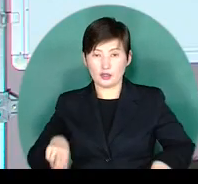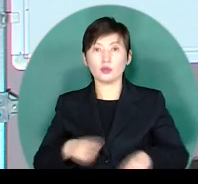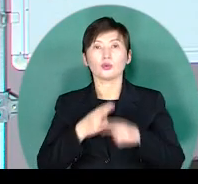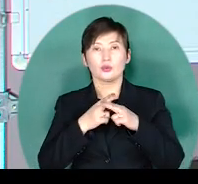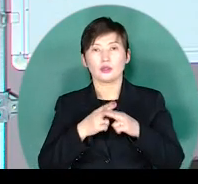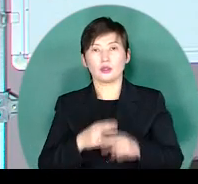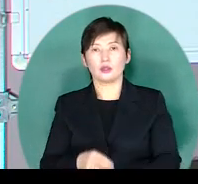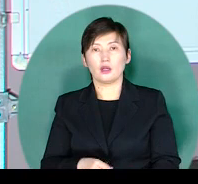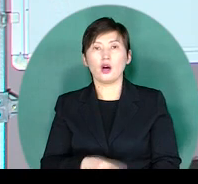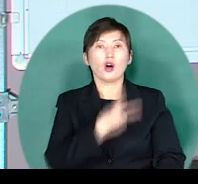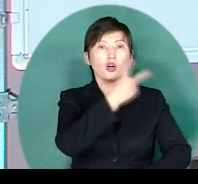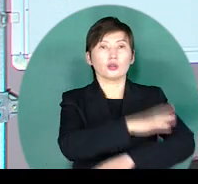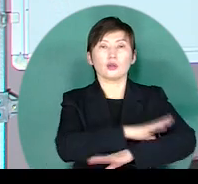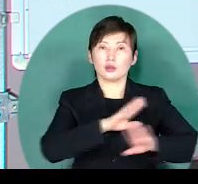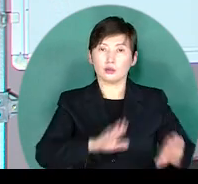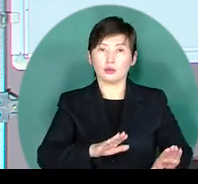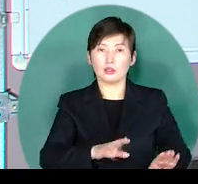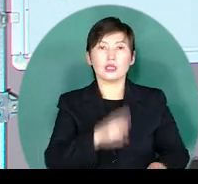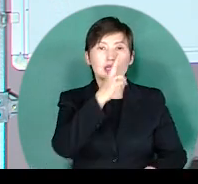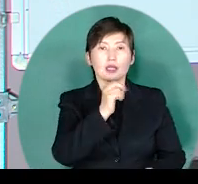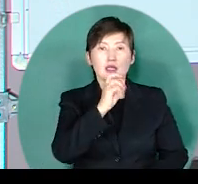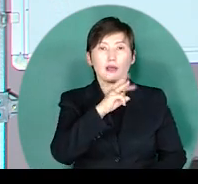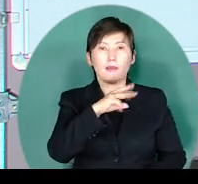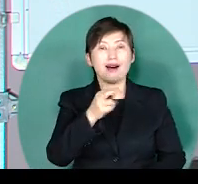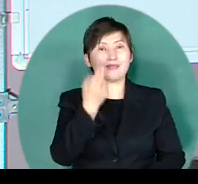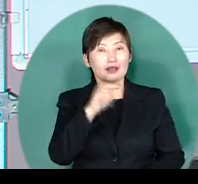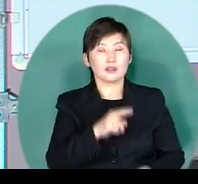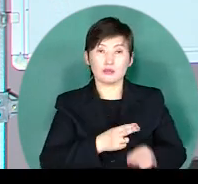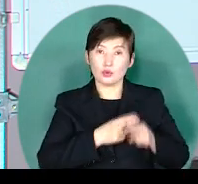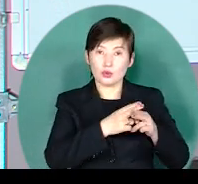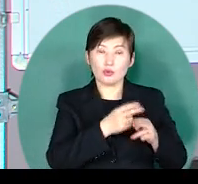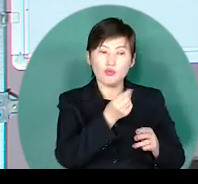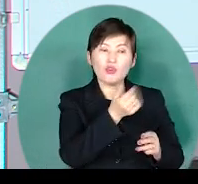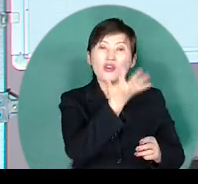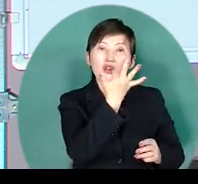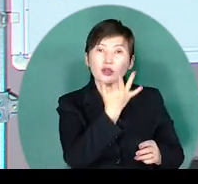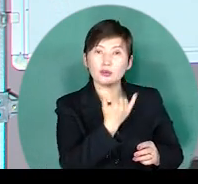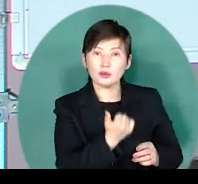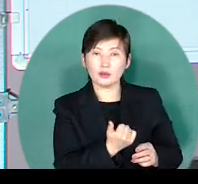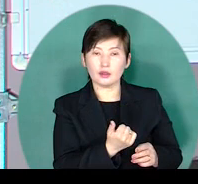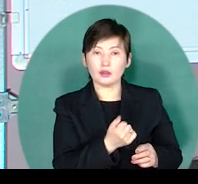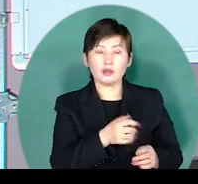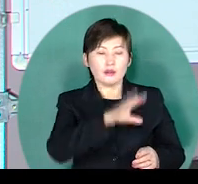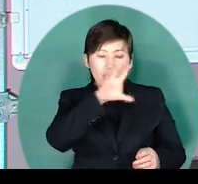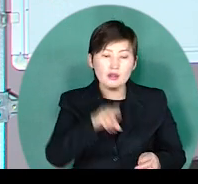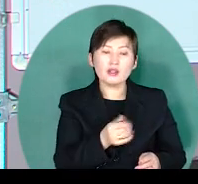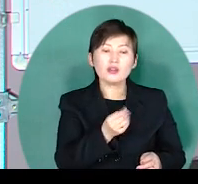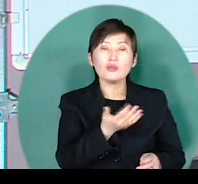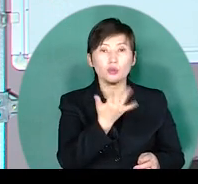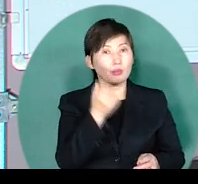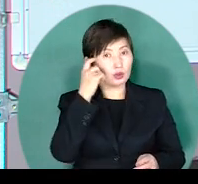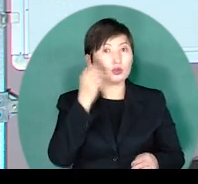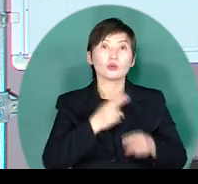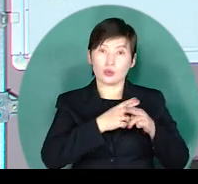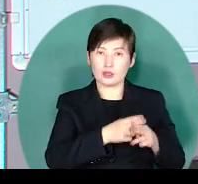хичээлээ дүгнцгээе. 2 дугаар ангийн суралцагчид цэцэг мат хэрхэн туслалаа? Мөнгөн дэвсгэртийг дэвсгэрт бүрээр тоолж нийт дүн гаргасан шүү